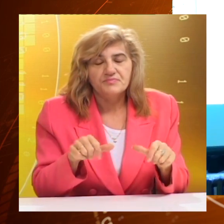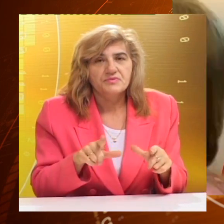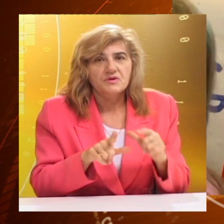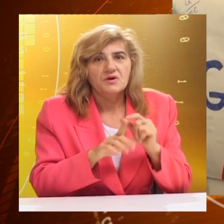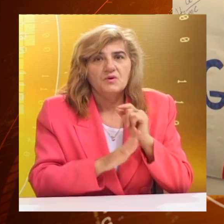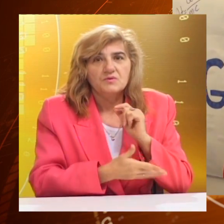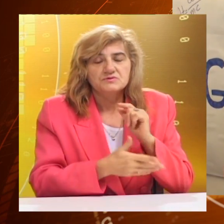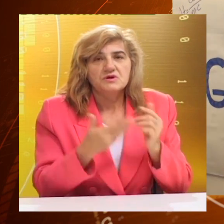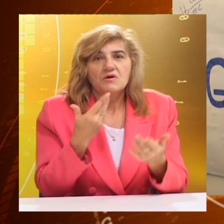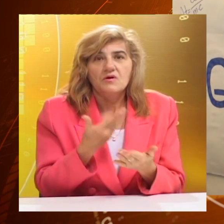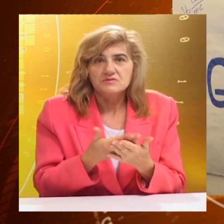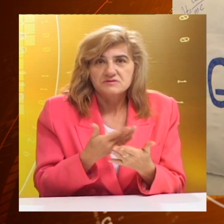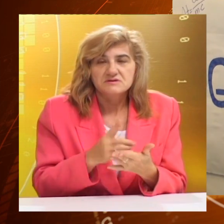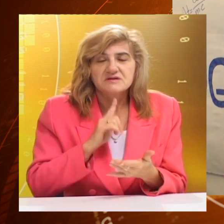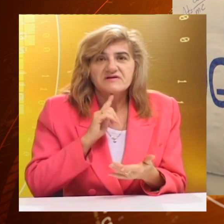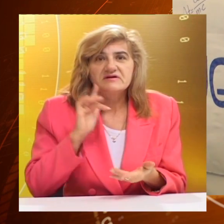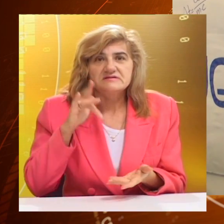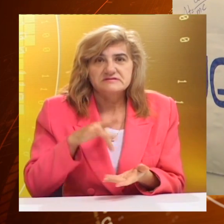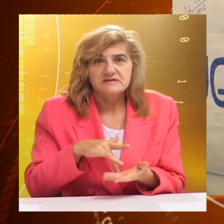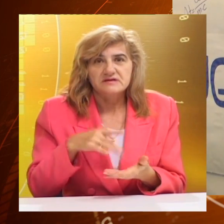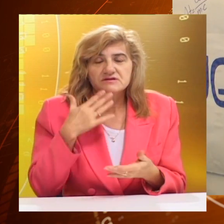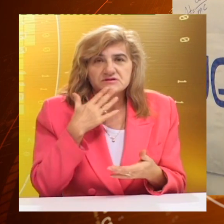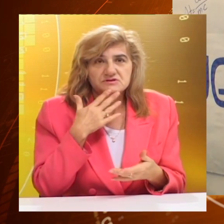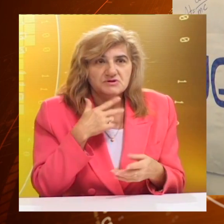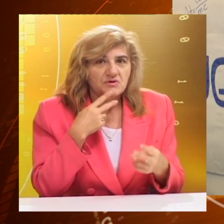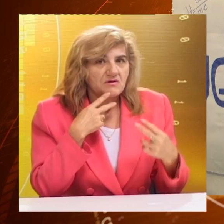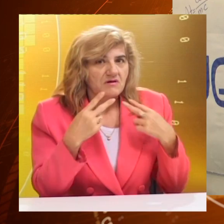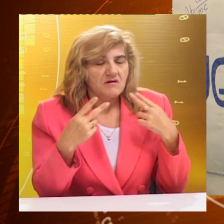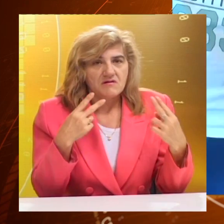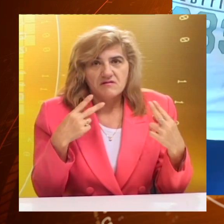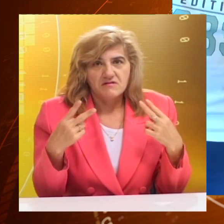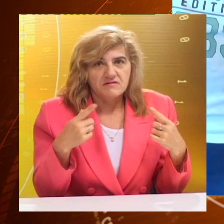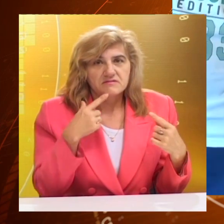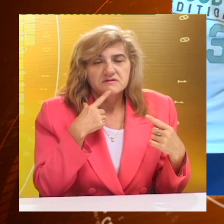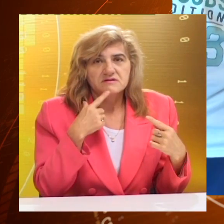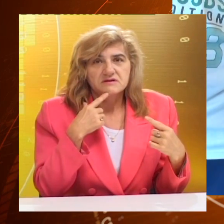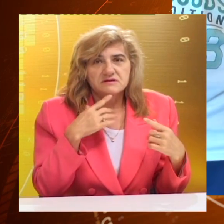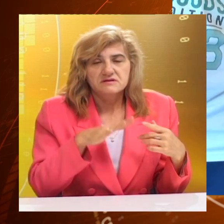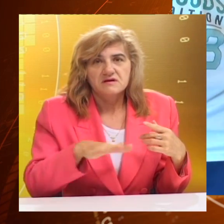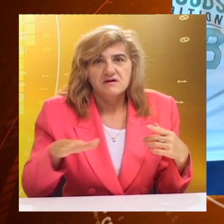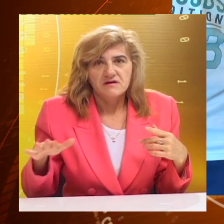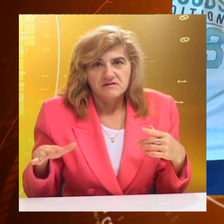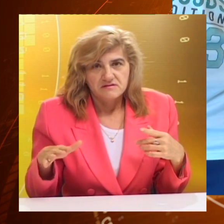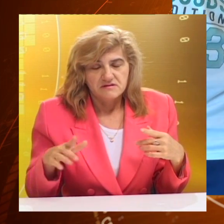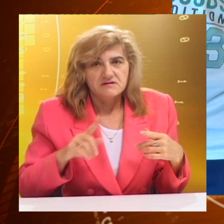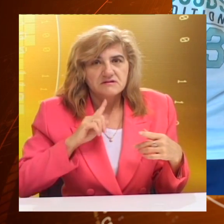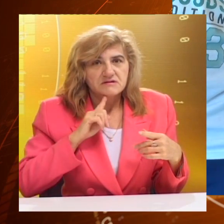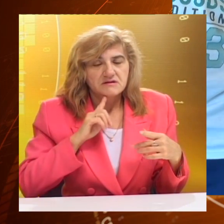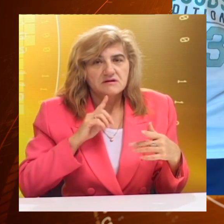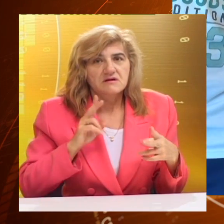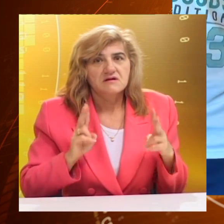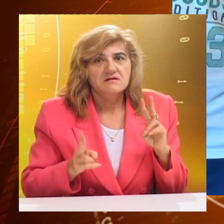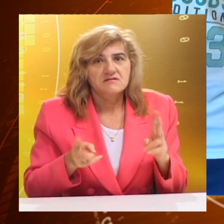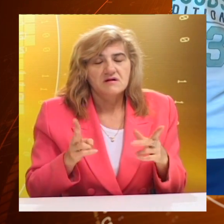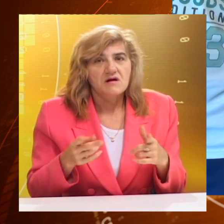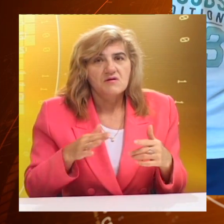hemije. Učenici pretežno osnovnih, ali i srednjih škola imali su priliku da vide eksperimente koji su imali za cilj da zainteresuju decu za nauku,